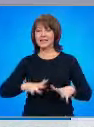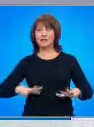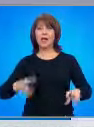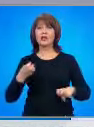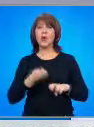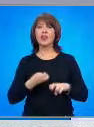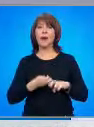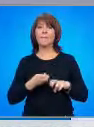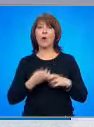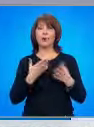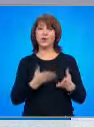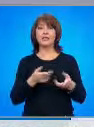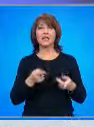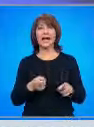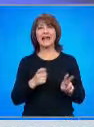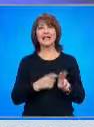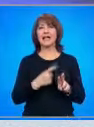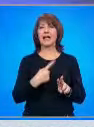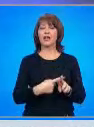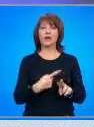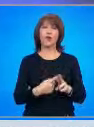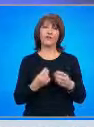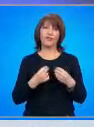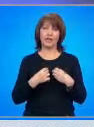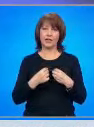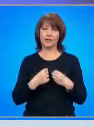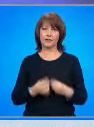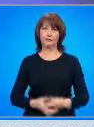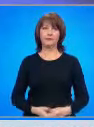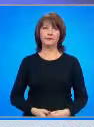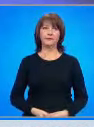болницата. Още по темата ще научим сега от Цанка Николова. Добър вечер.